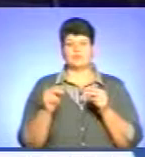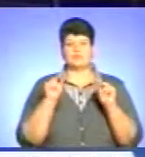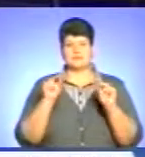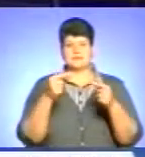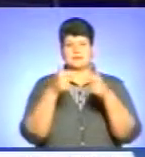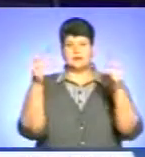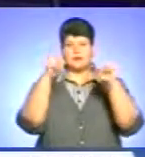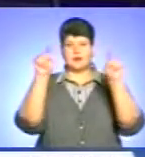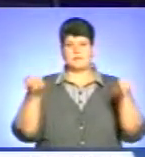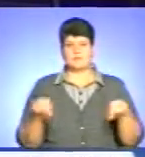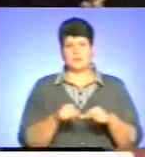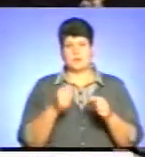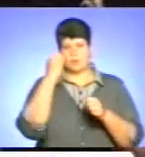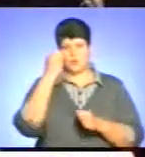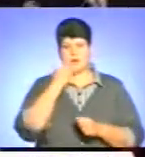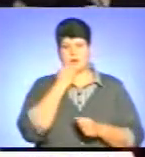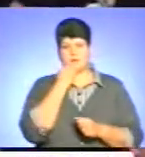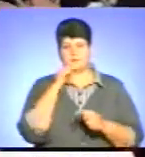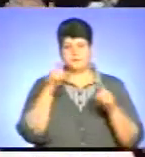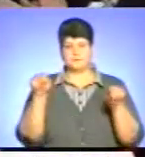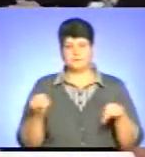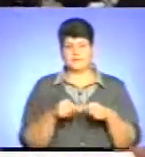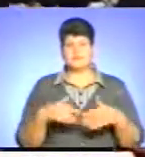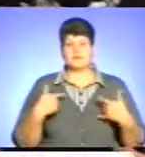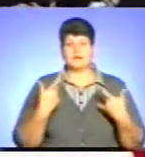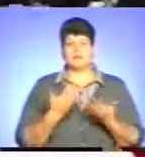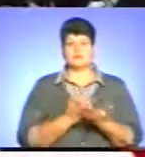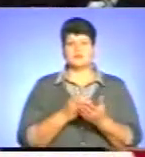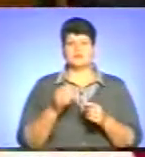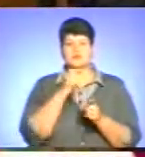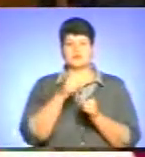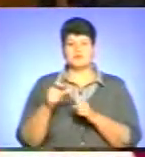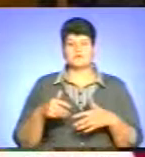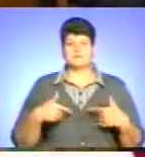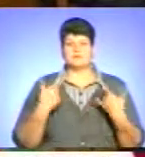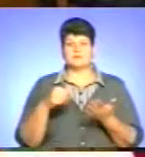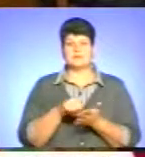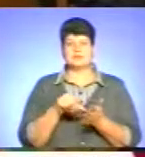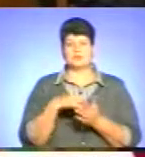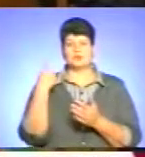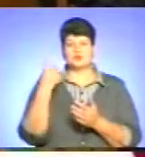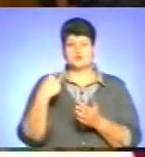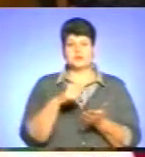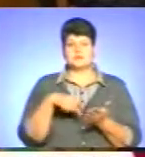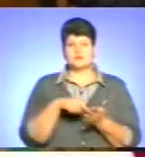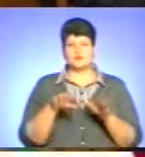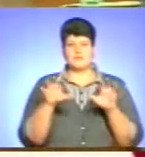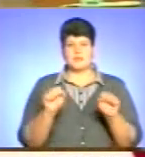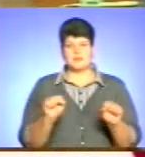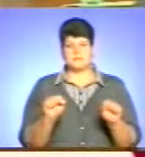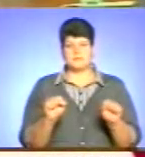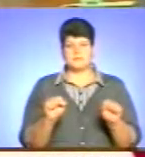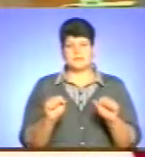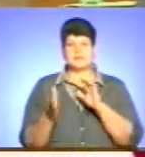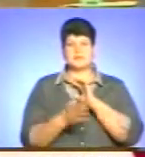та подяками. З вітальним словом до служителів Феміди звернулися представники обласної та міської влади. За